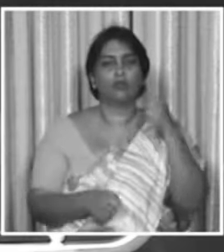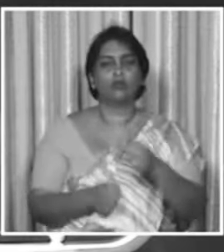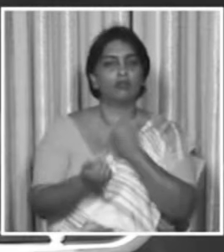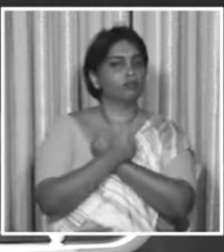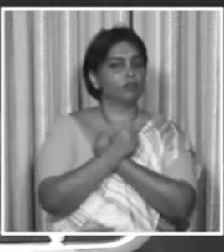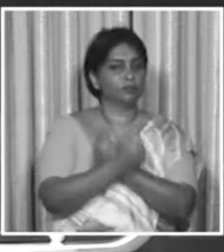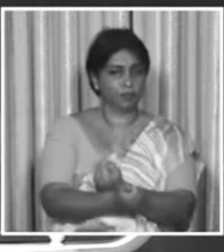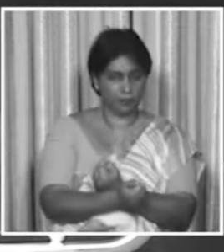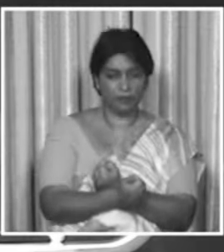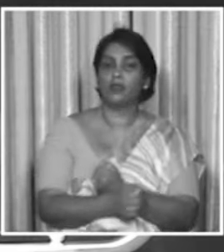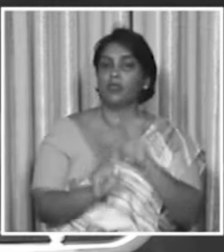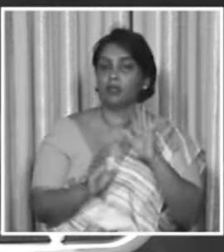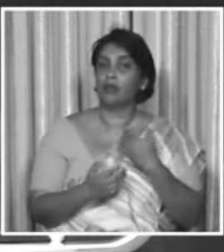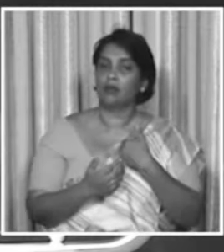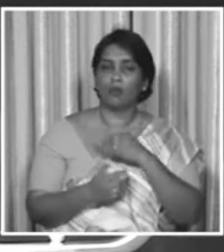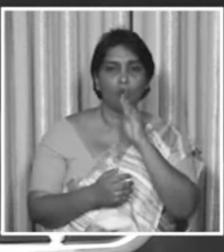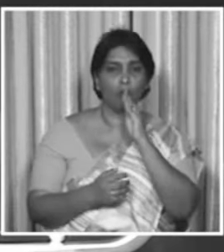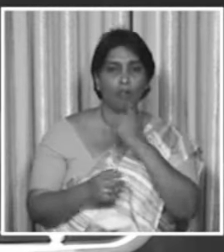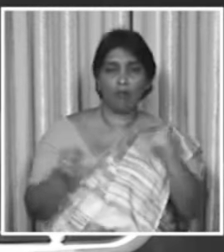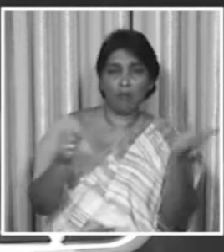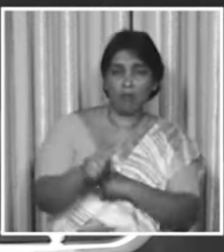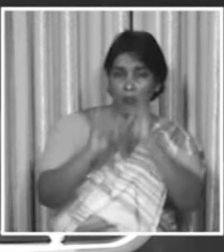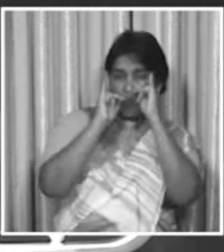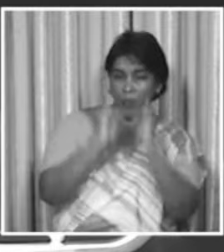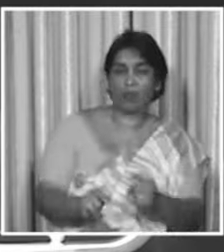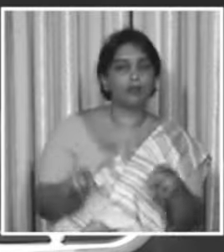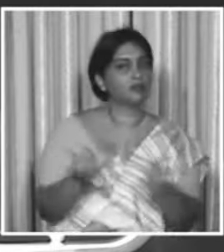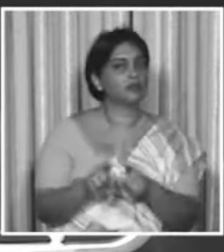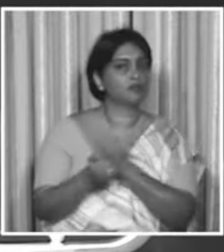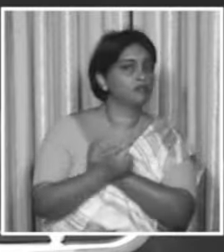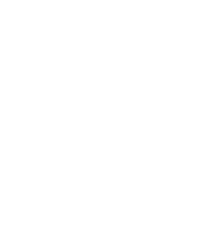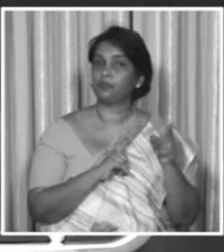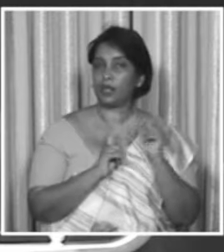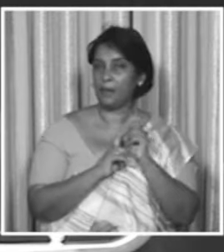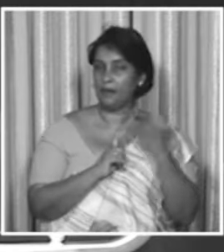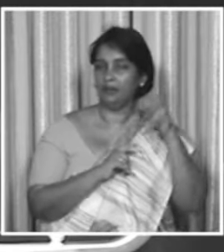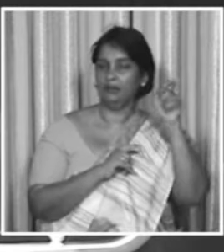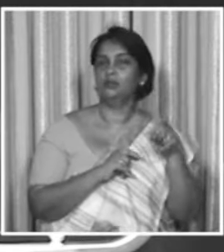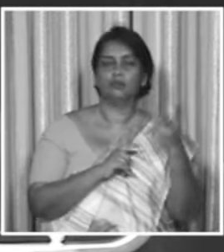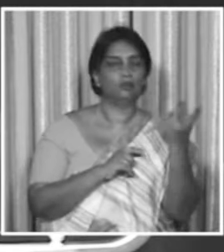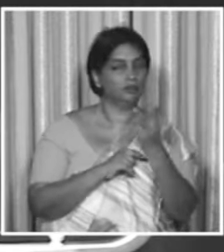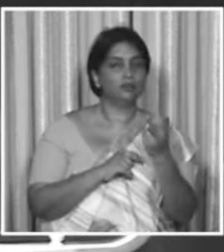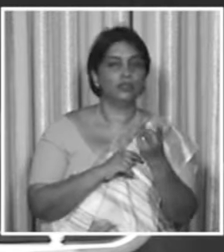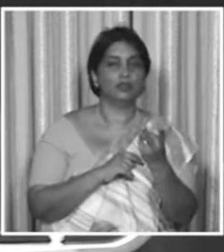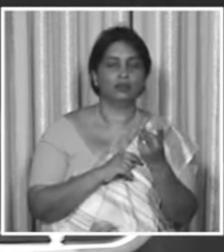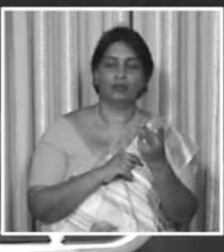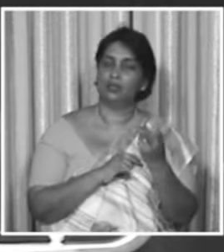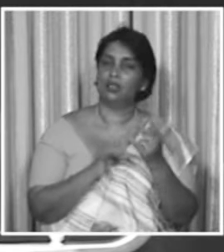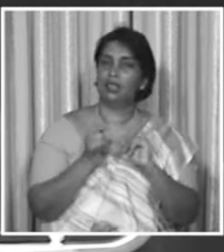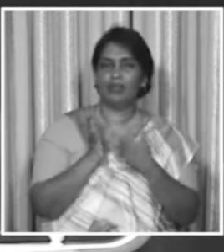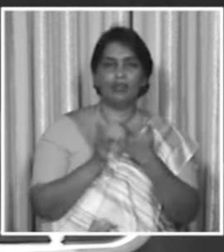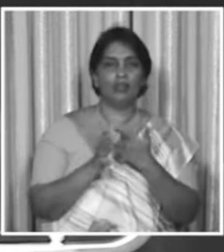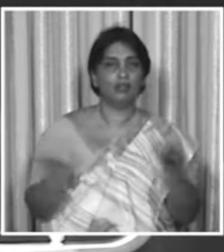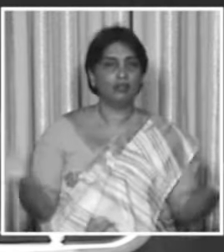தூக்குவது போன்று தூக்கிச் சென்றார்கள். எனினும் சுமார் 50 மீட்டர் தூரத்தில் என்னை கீழே போட்டு விட்டார்கள். தவபாலசிங்கம் அவர்களது வேட்டி பலவந்தமாக